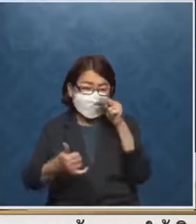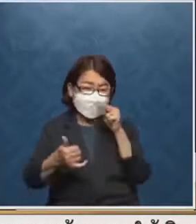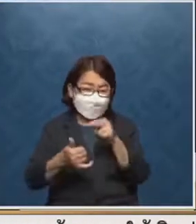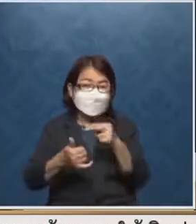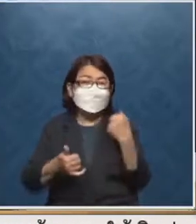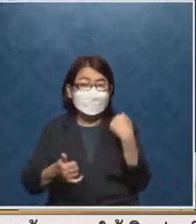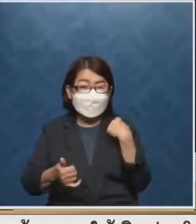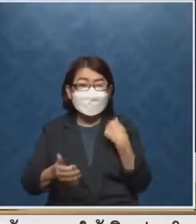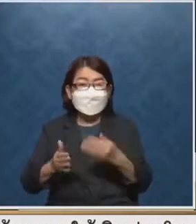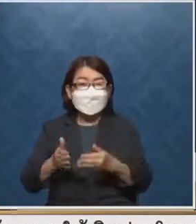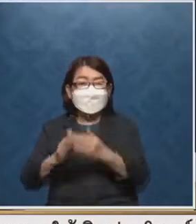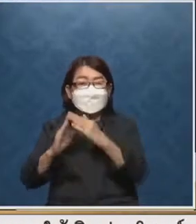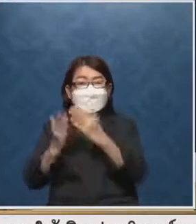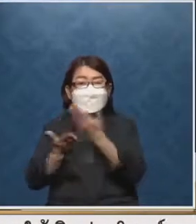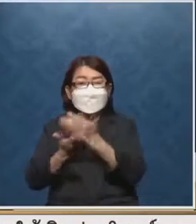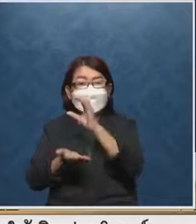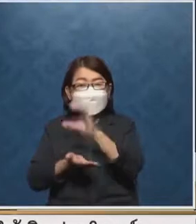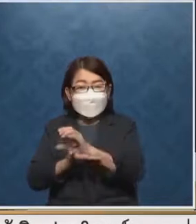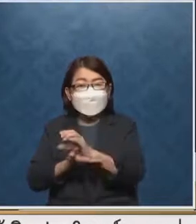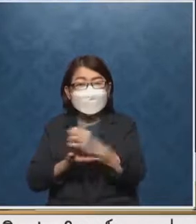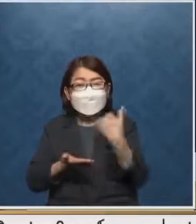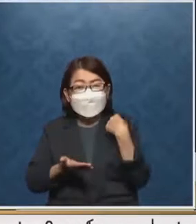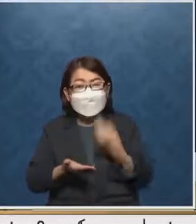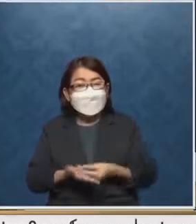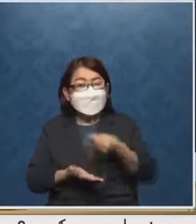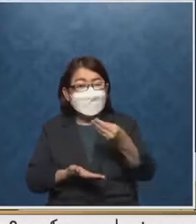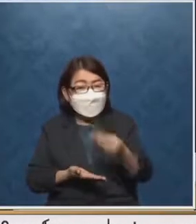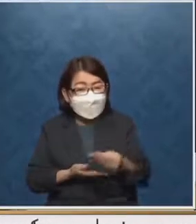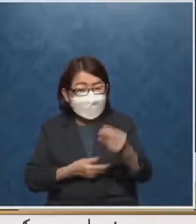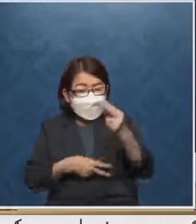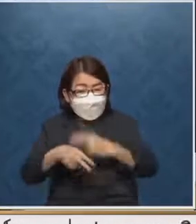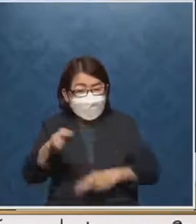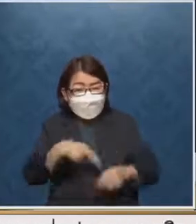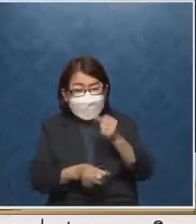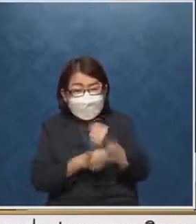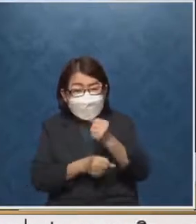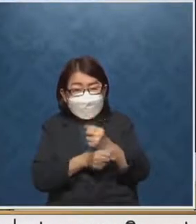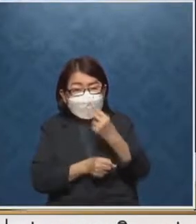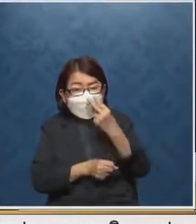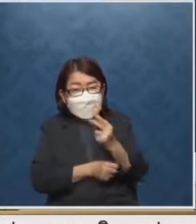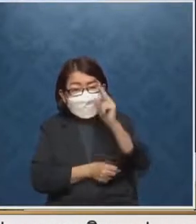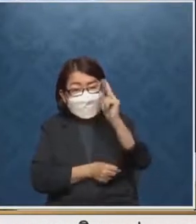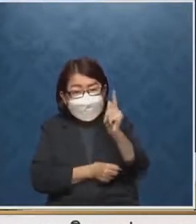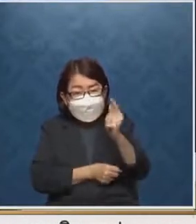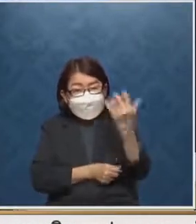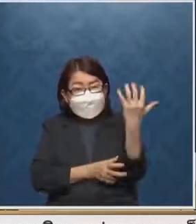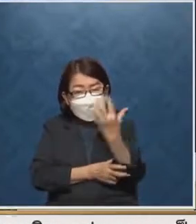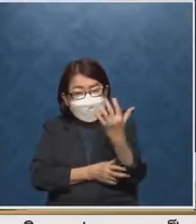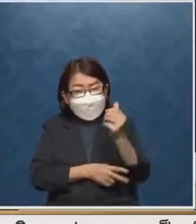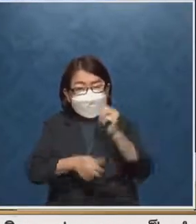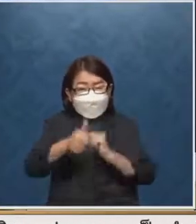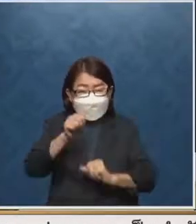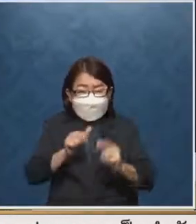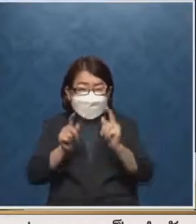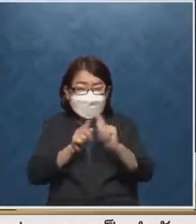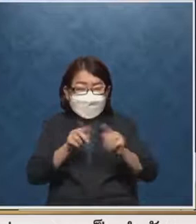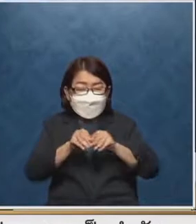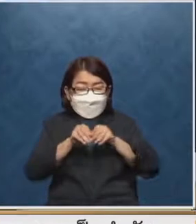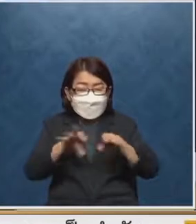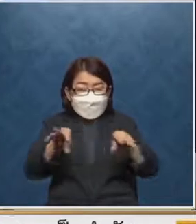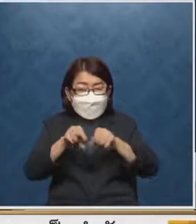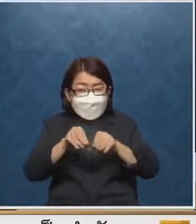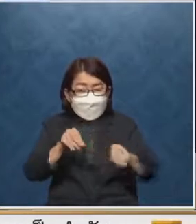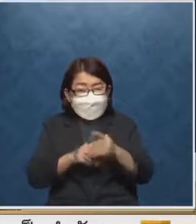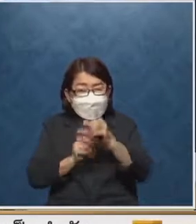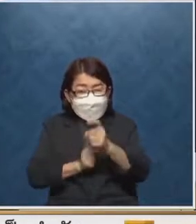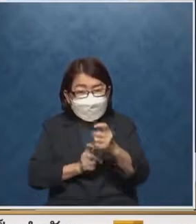องทุนพัฒนาสื่อปลอดภัยและสร้างสรรค์จริงในโลกใบนี้เพียงแต่ท่านมี